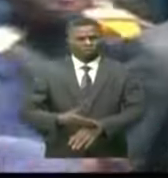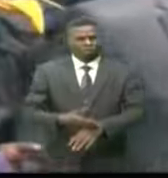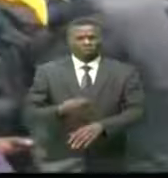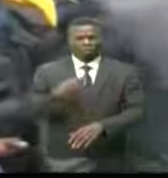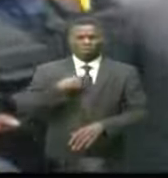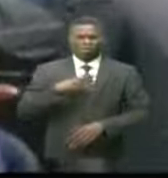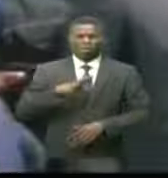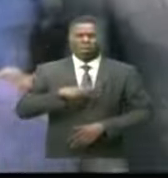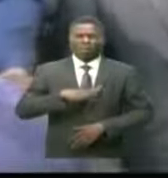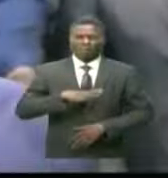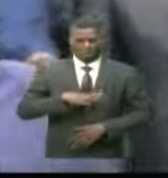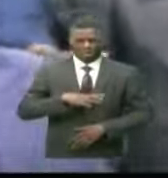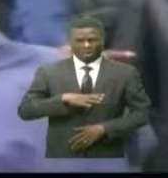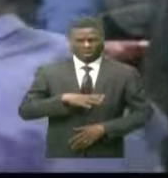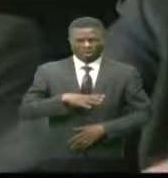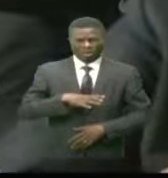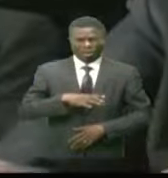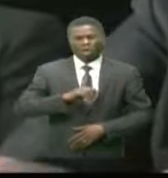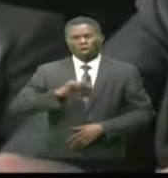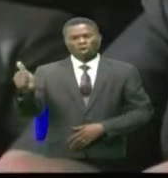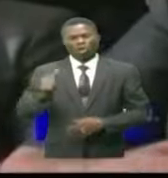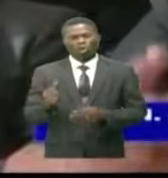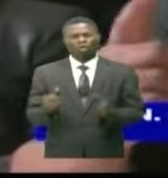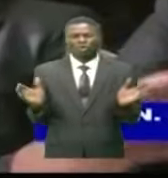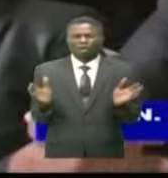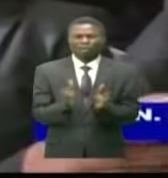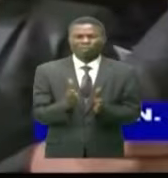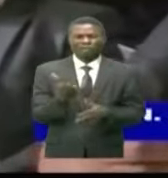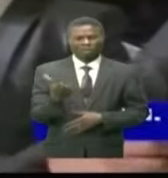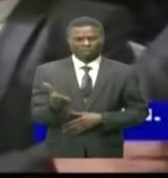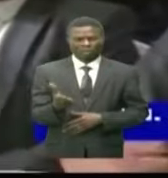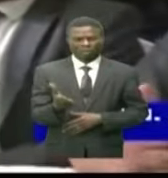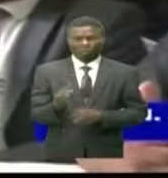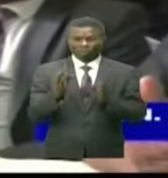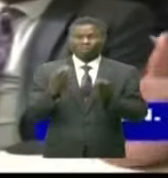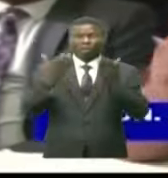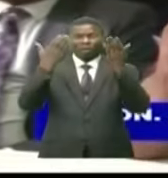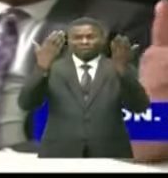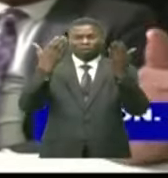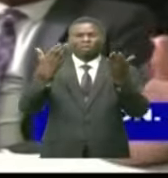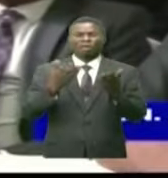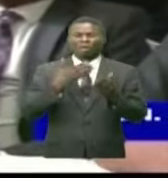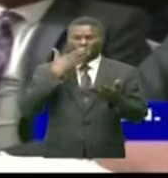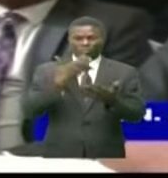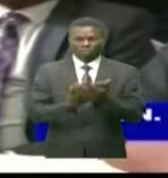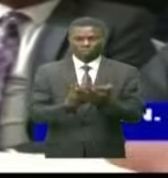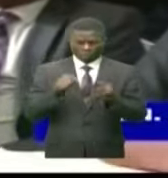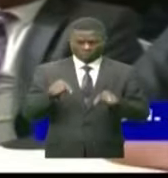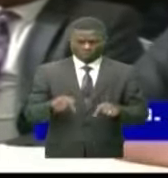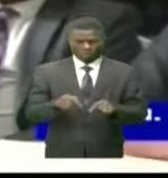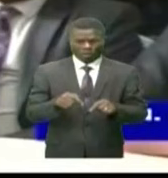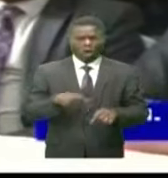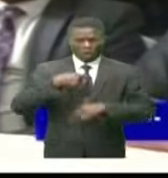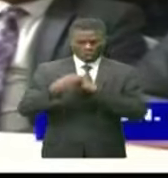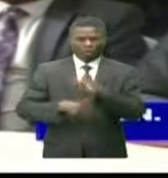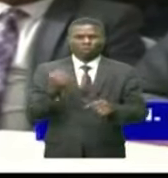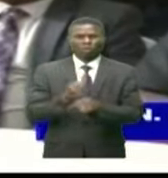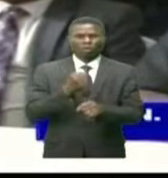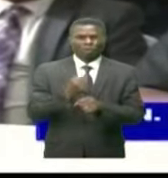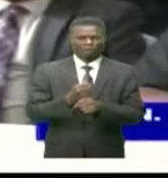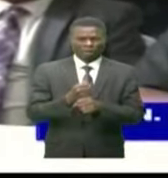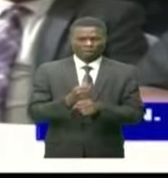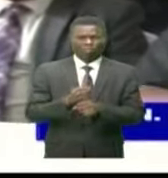pour reconnaître certains d'entre vous. Bien aidant, je crois que nous allons reprendre la santé de la